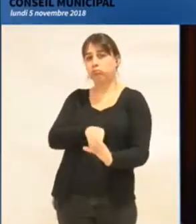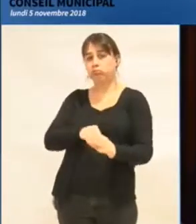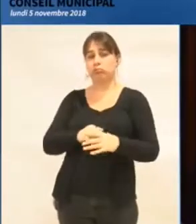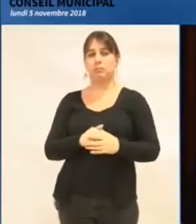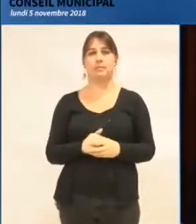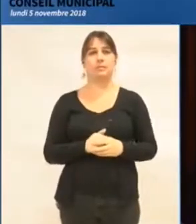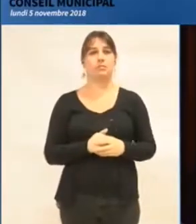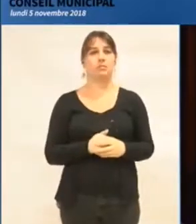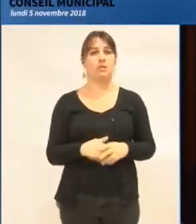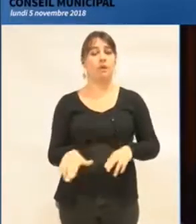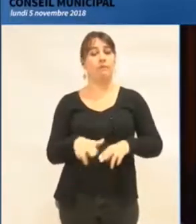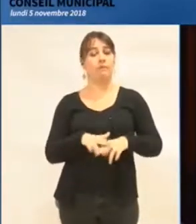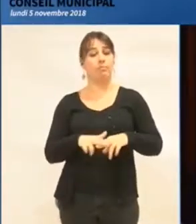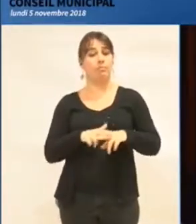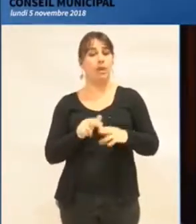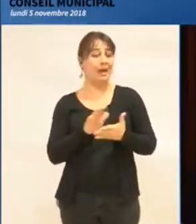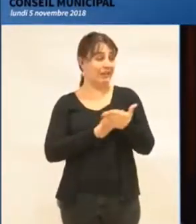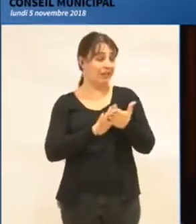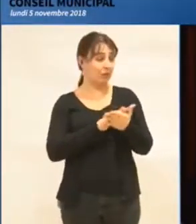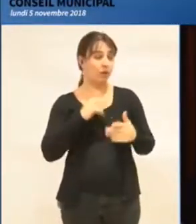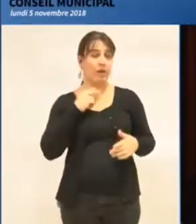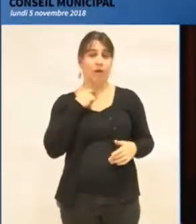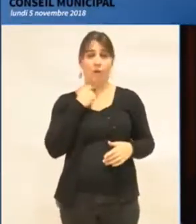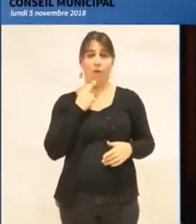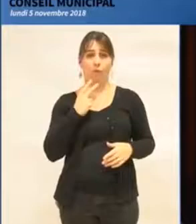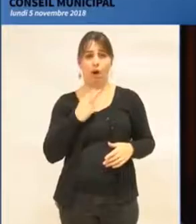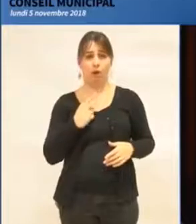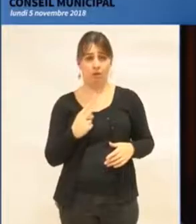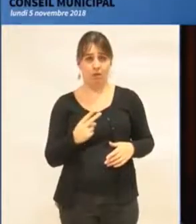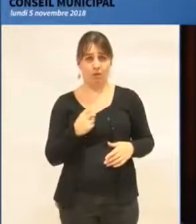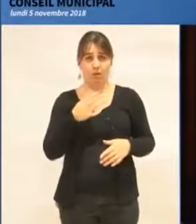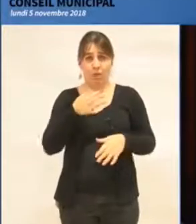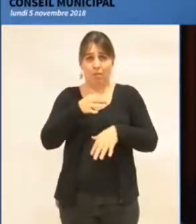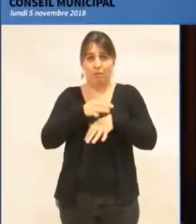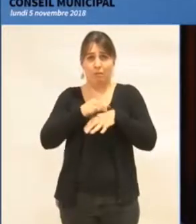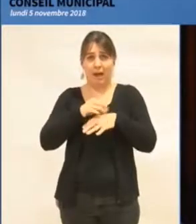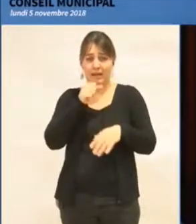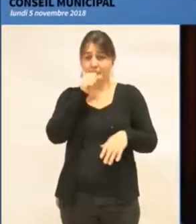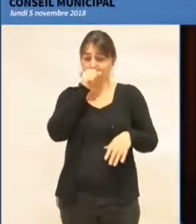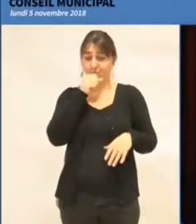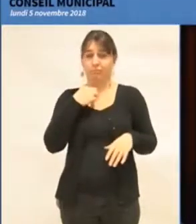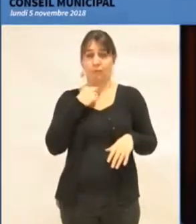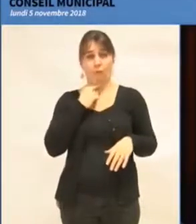Cette absence, excusez-moi, mais ma voix risque de flancher, vous l'aurez compris, je suis un peu